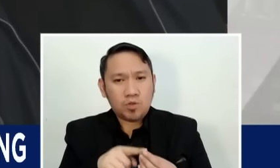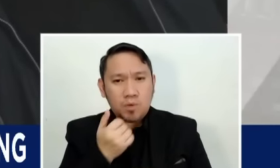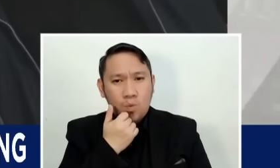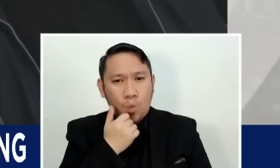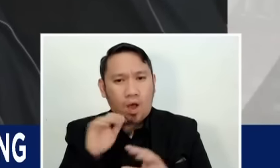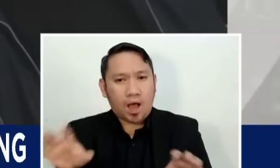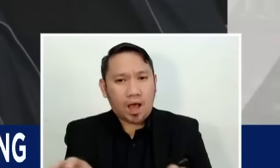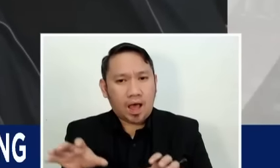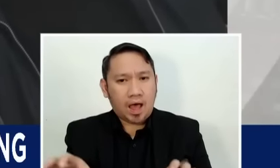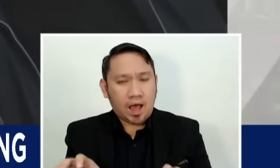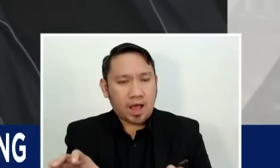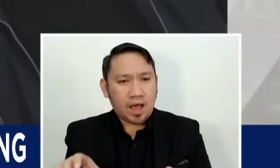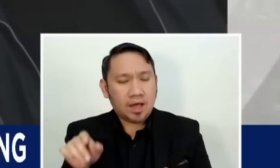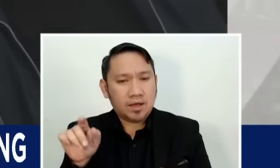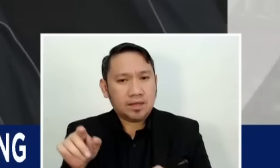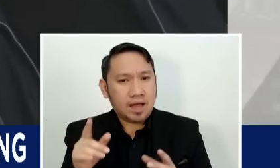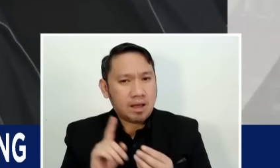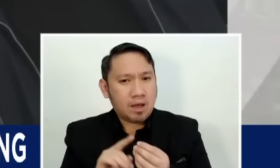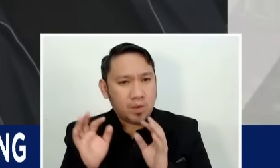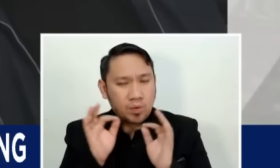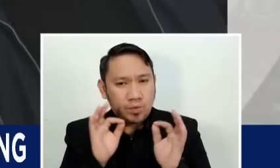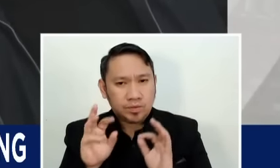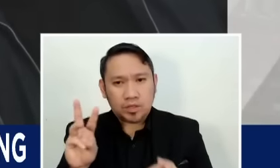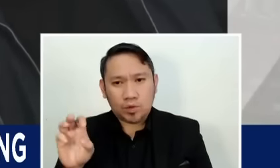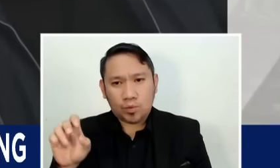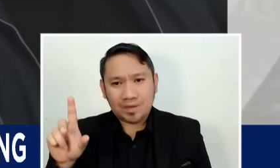aktibidad ng droga ni Wesley Barayuga.